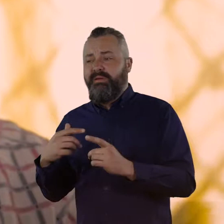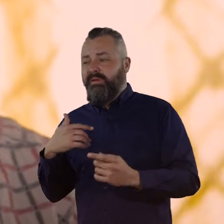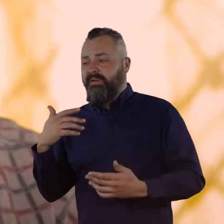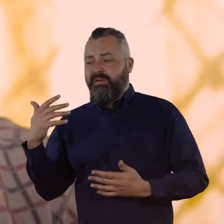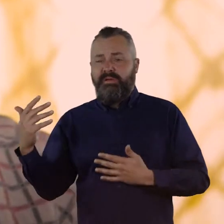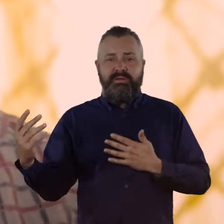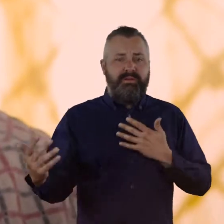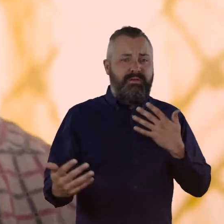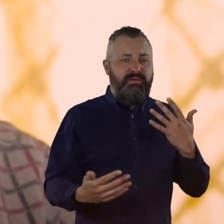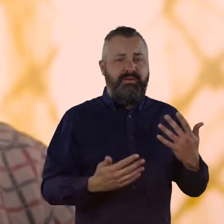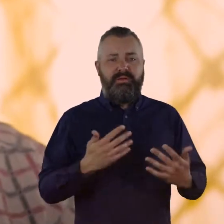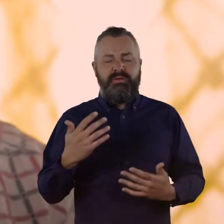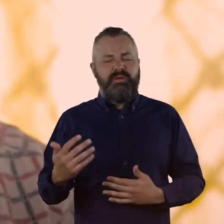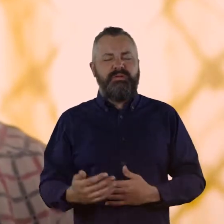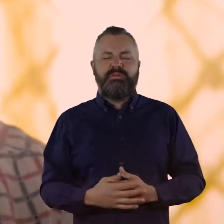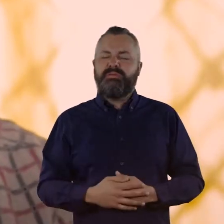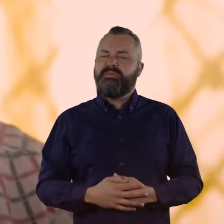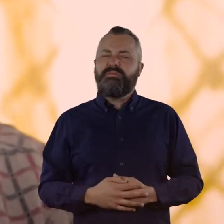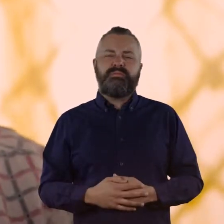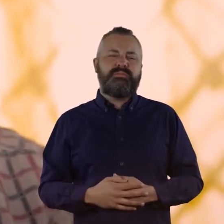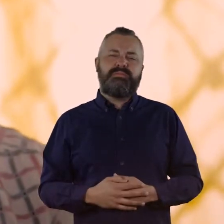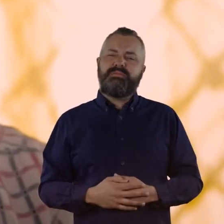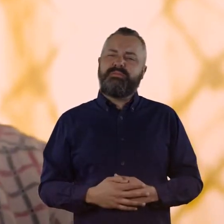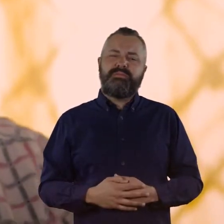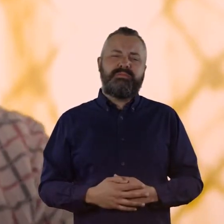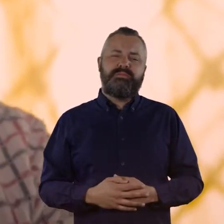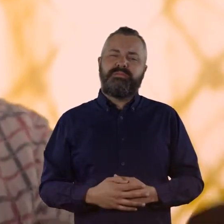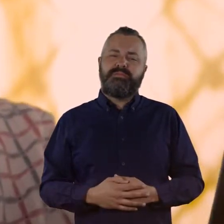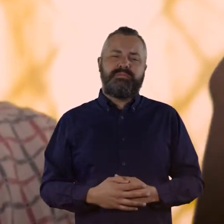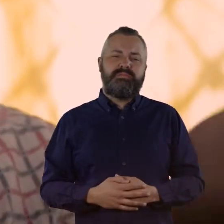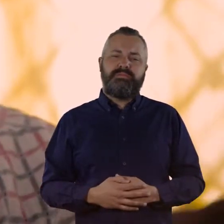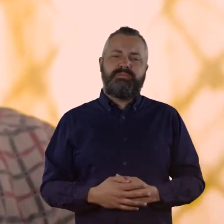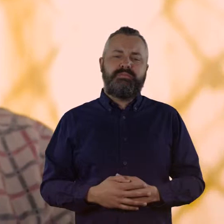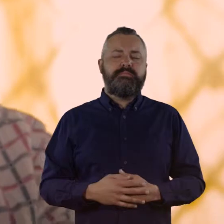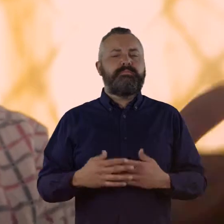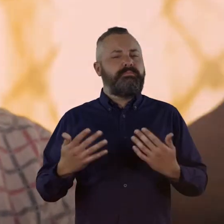nouveau? Et j'étais très inquiet, car je ne savais pas qui dans mon entourage allait pouvoir m'aider.